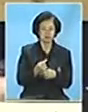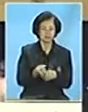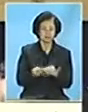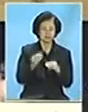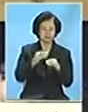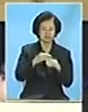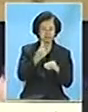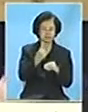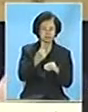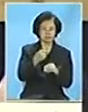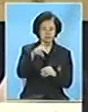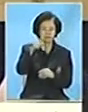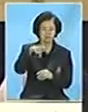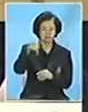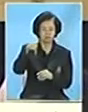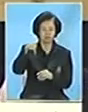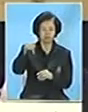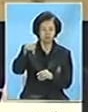ท่านพรพันธ์ค่ะ